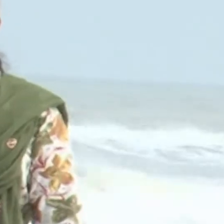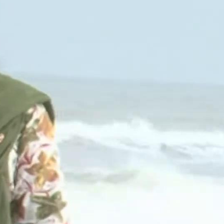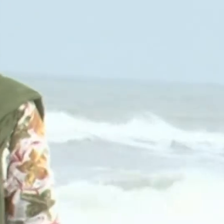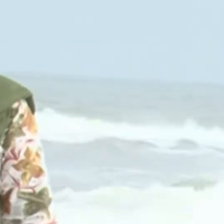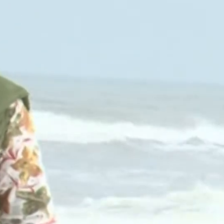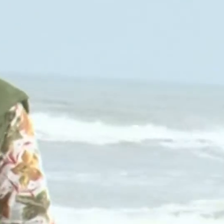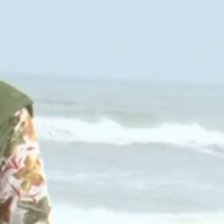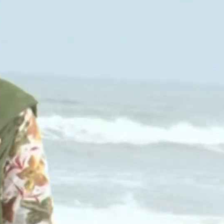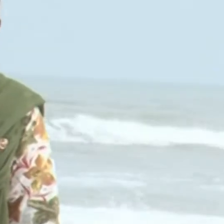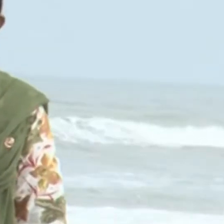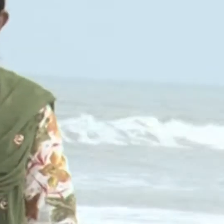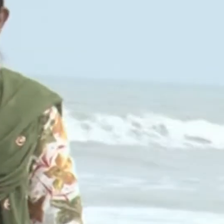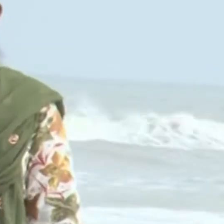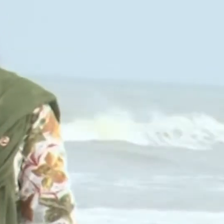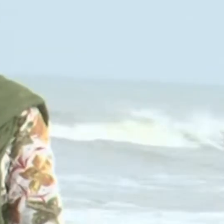ஆமேன்.